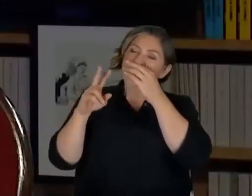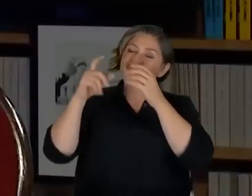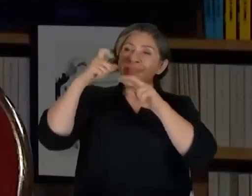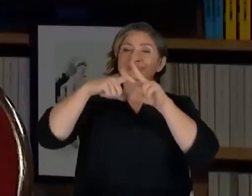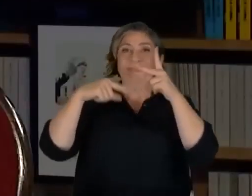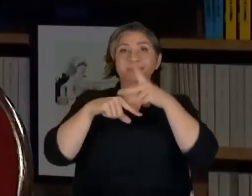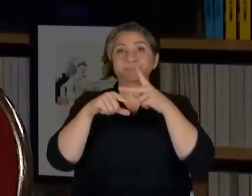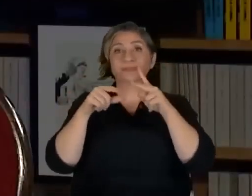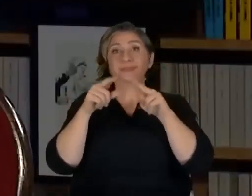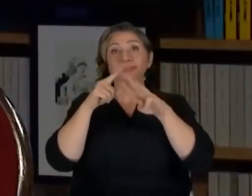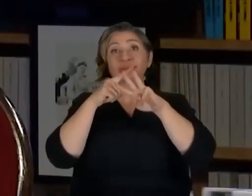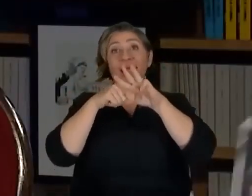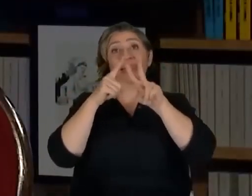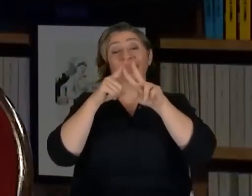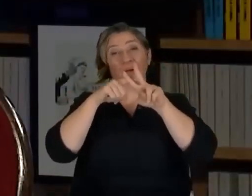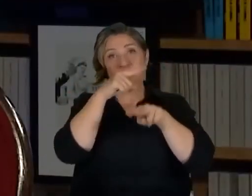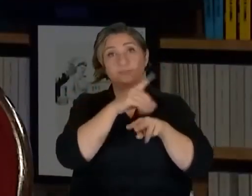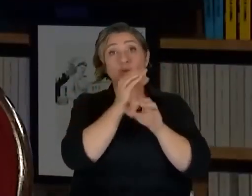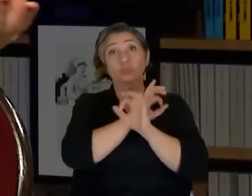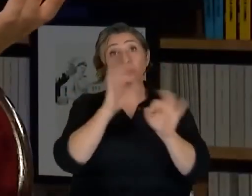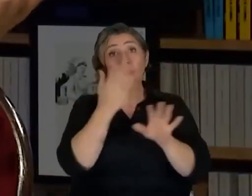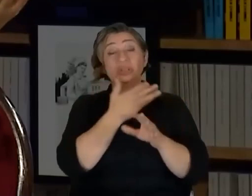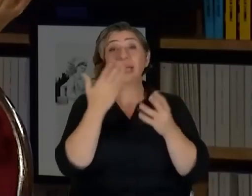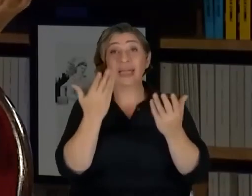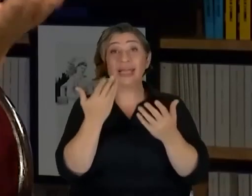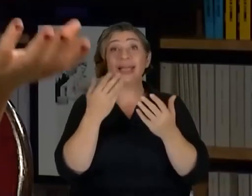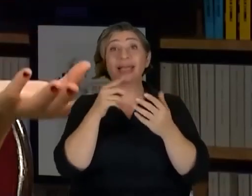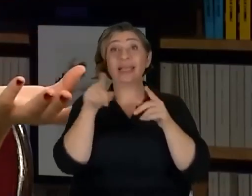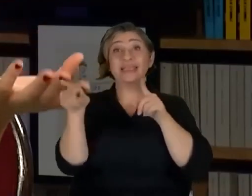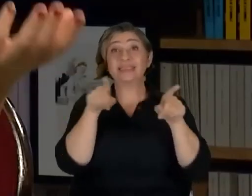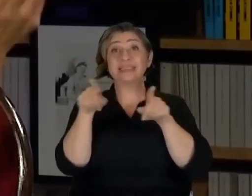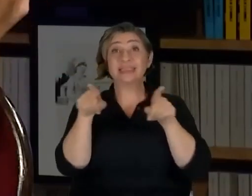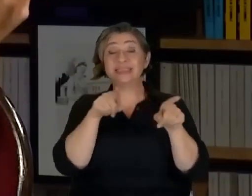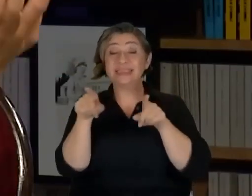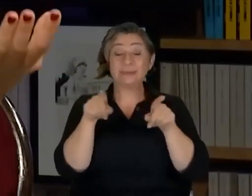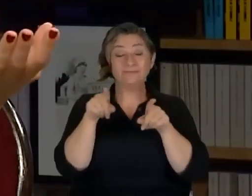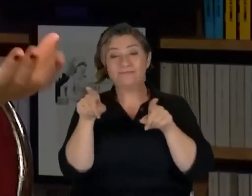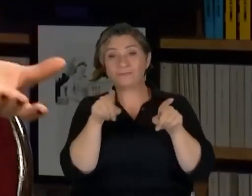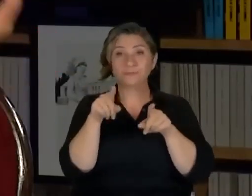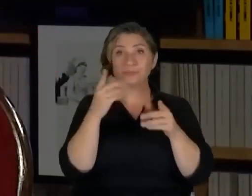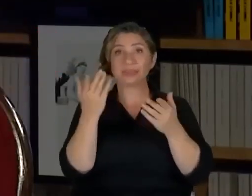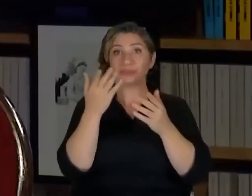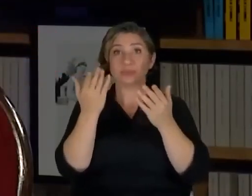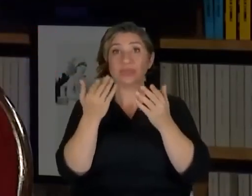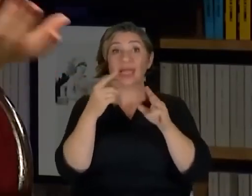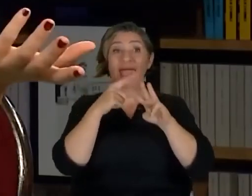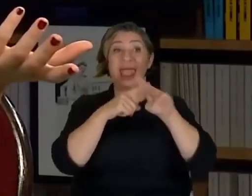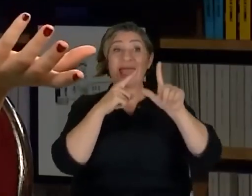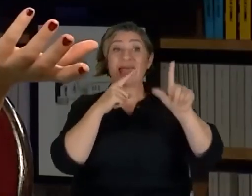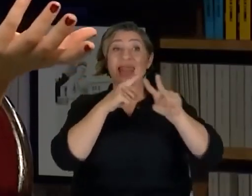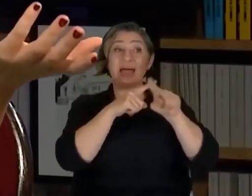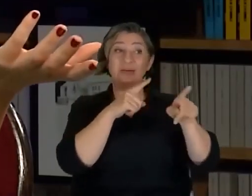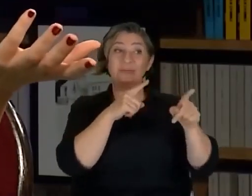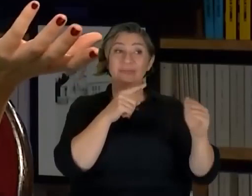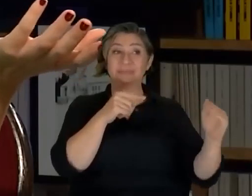cazda Ella Fitzgerald vardır. Evet. O da müthiştir. Esasında ikisi arasında dedim ki hani nasıl bir tribute, ama Ella'nın üstüne